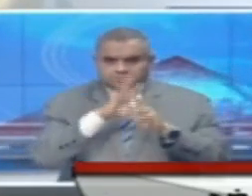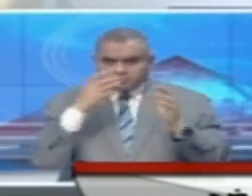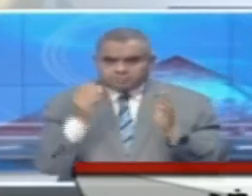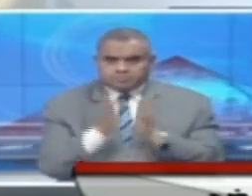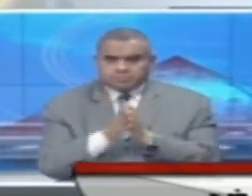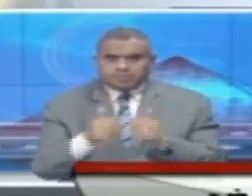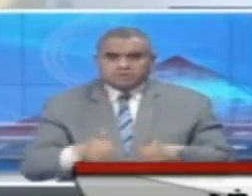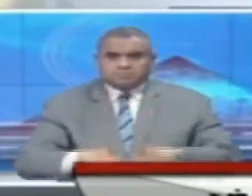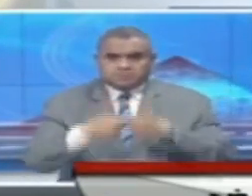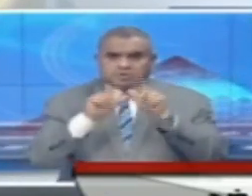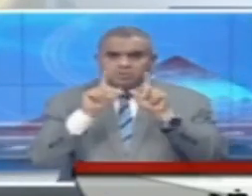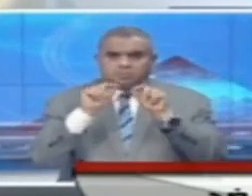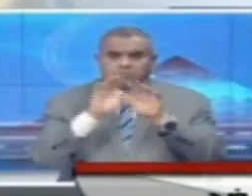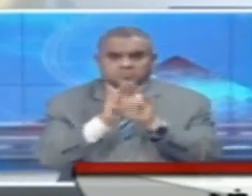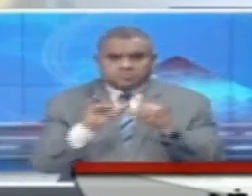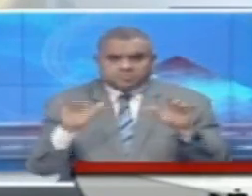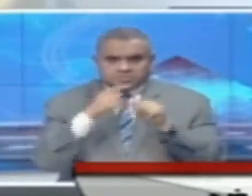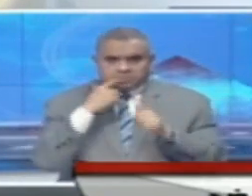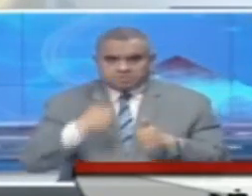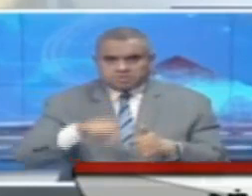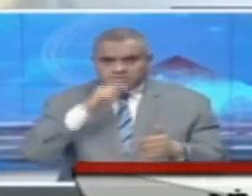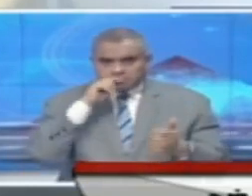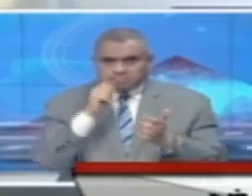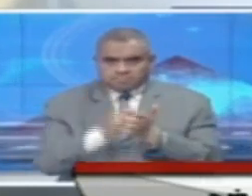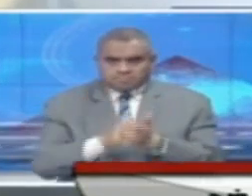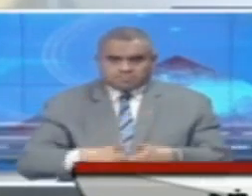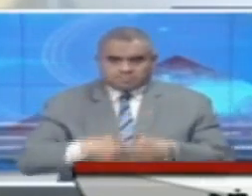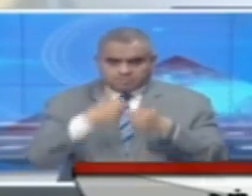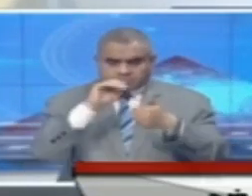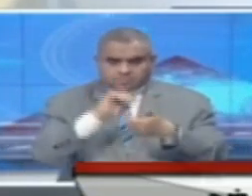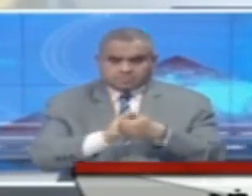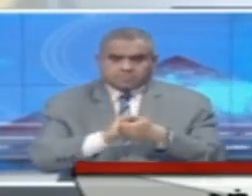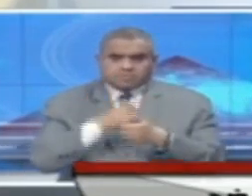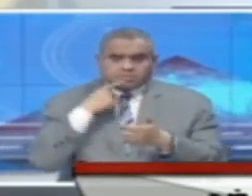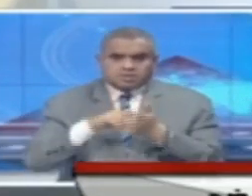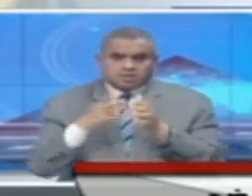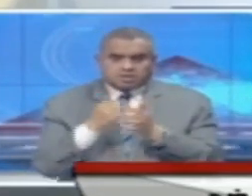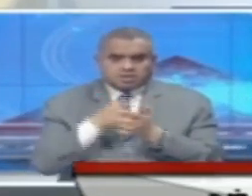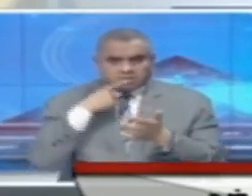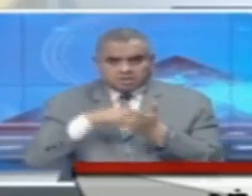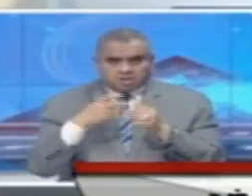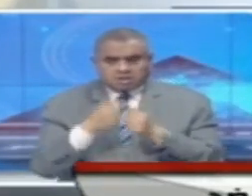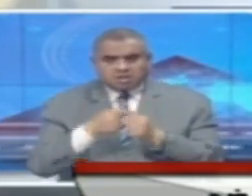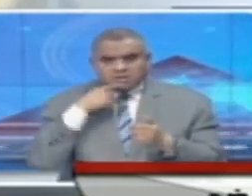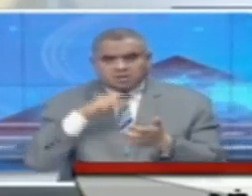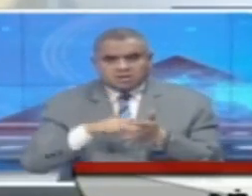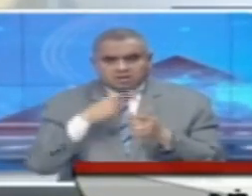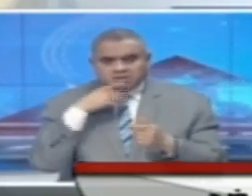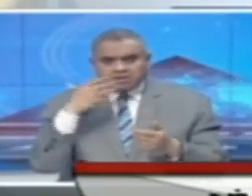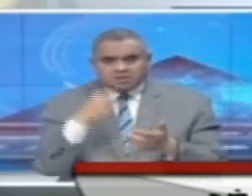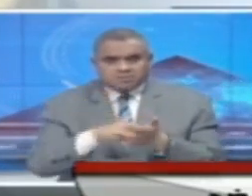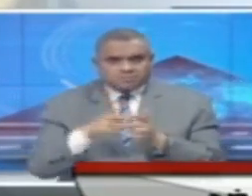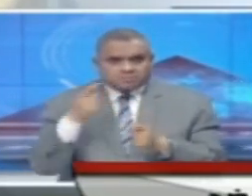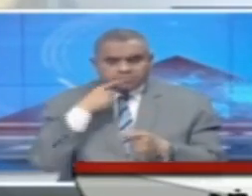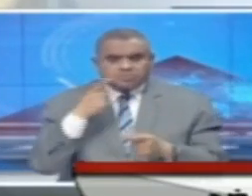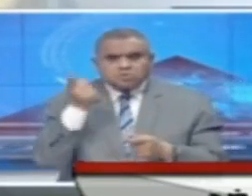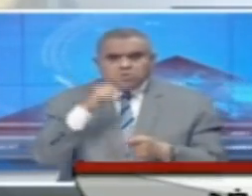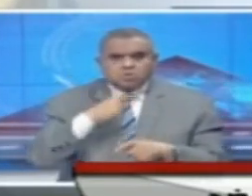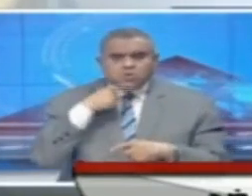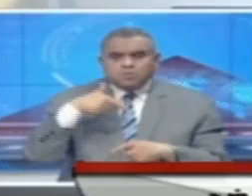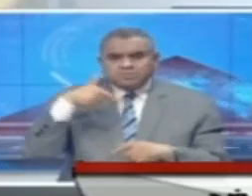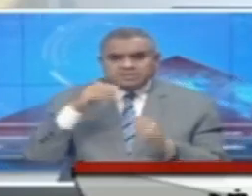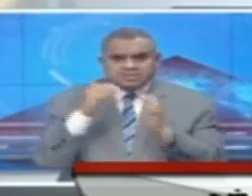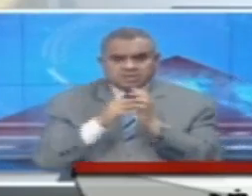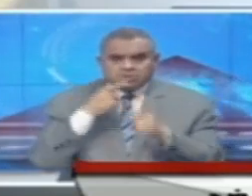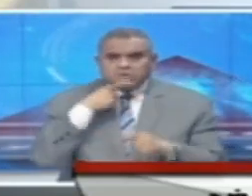الإجراءات كلها بيتم الالتزام بيها. بنشتغل 12 ساعة 6 أيام في الأسبوع من